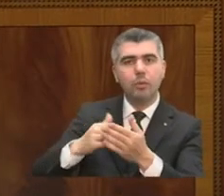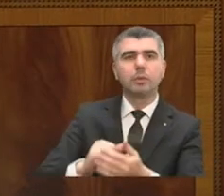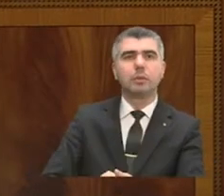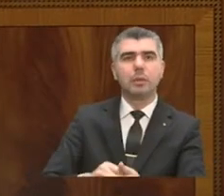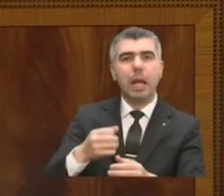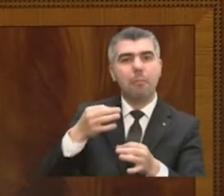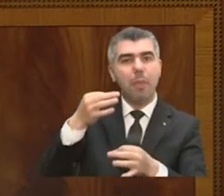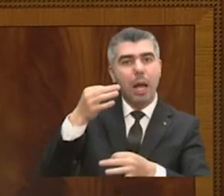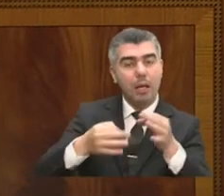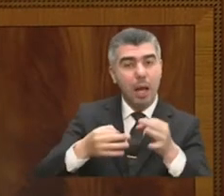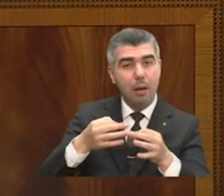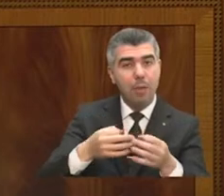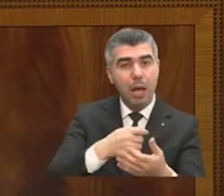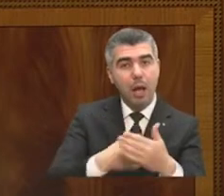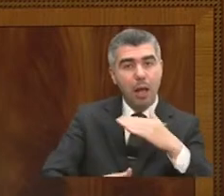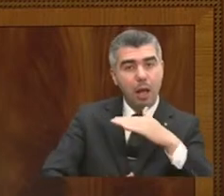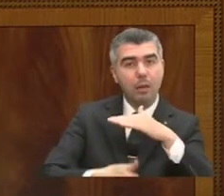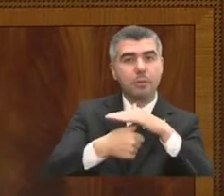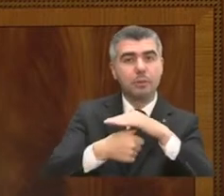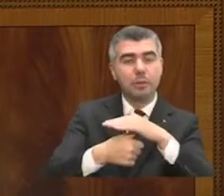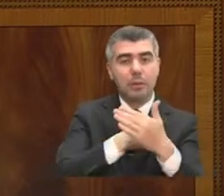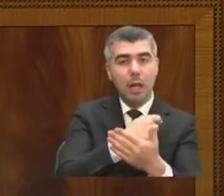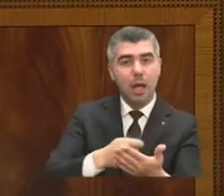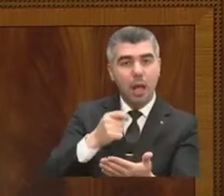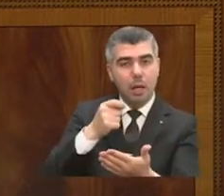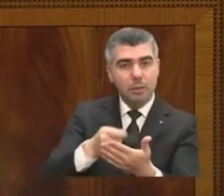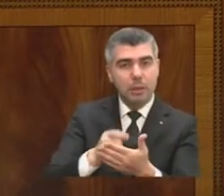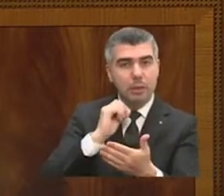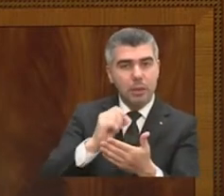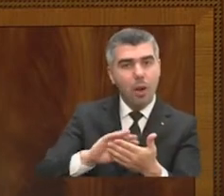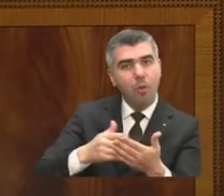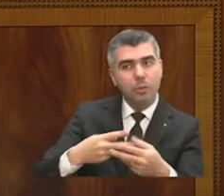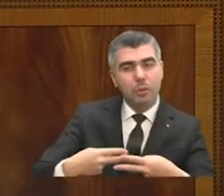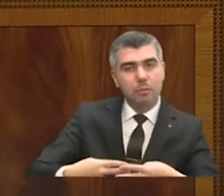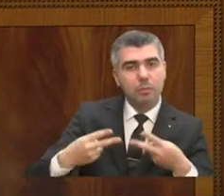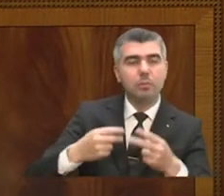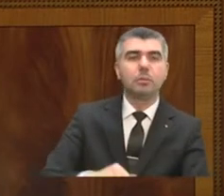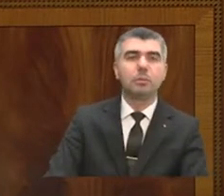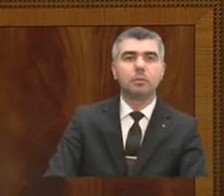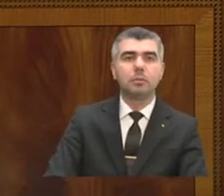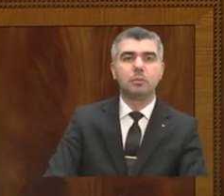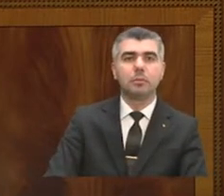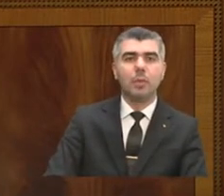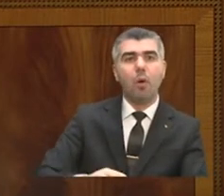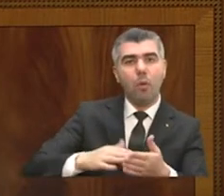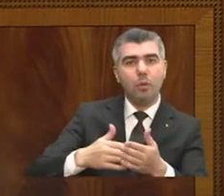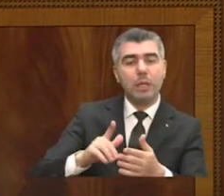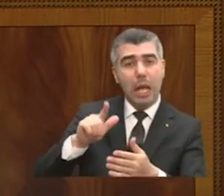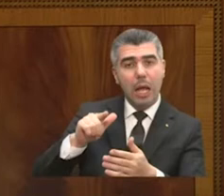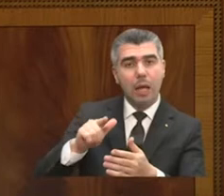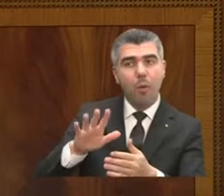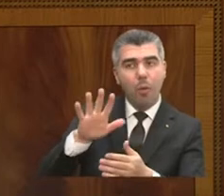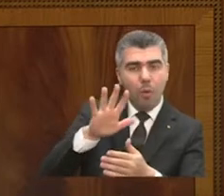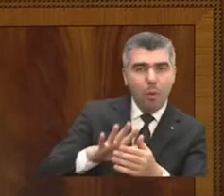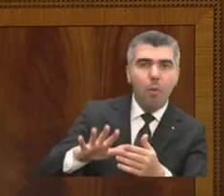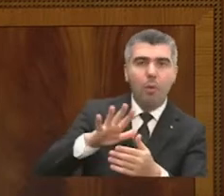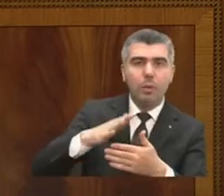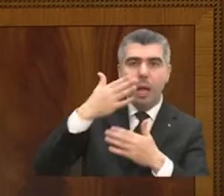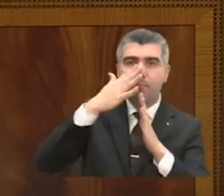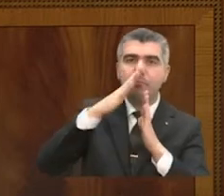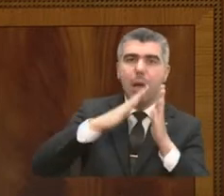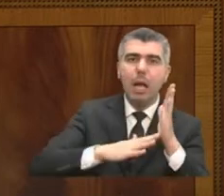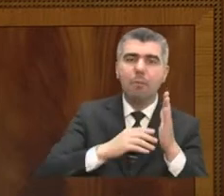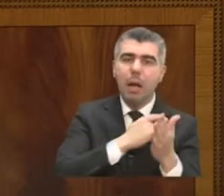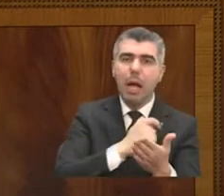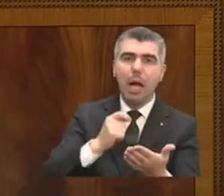a évidemment dénoncé cette résolution, de même tous les le